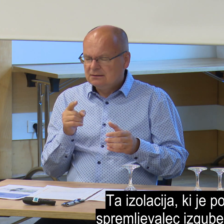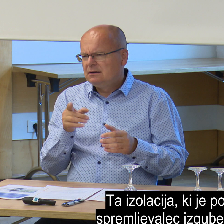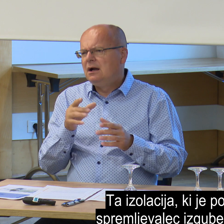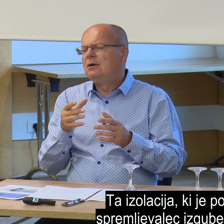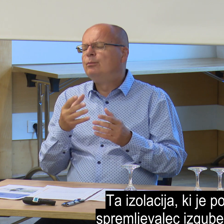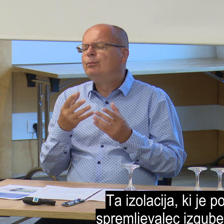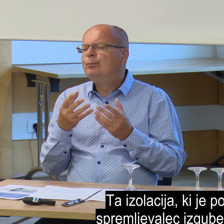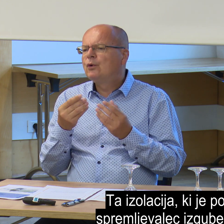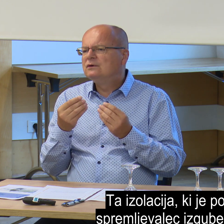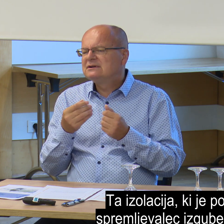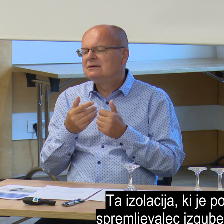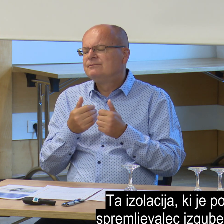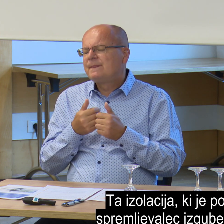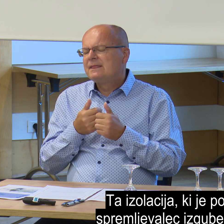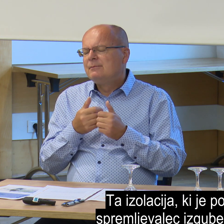izolacija,